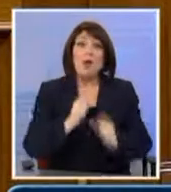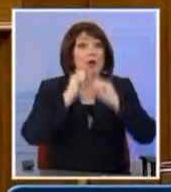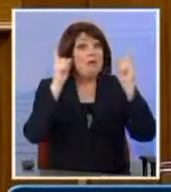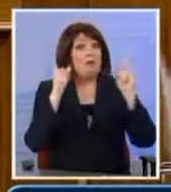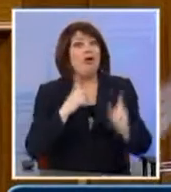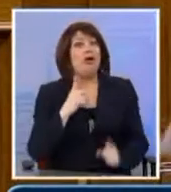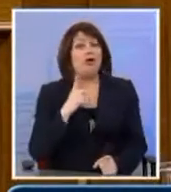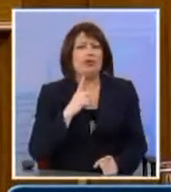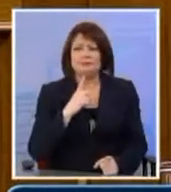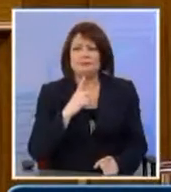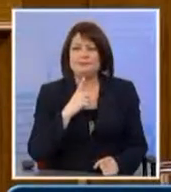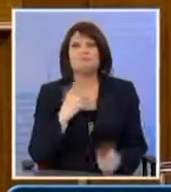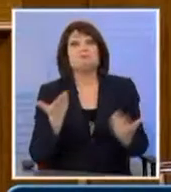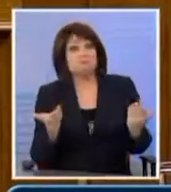θετικά.